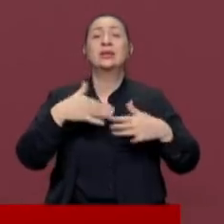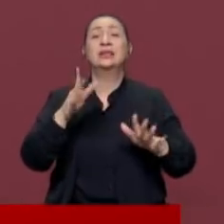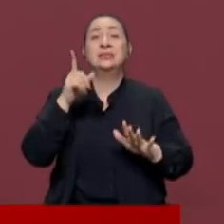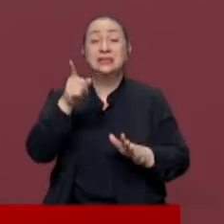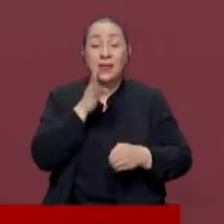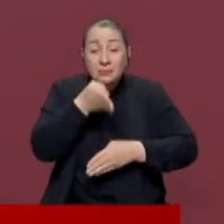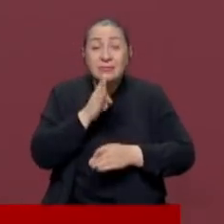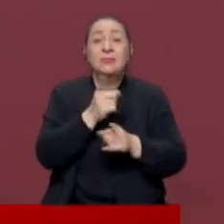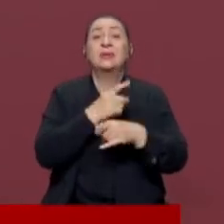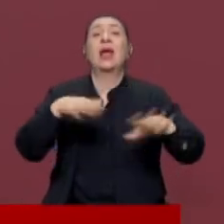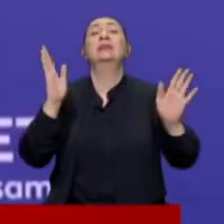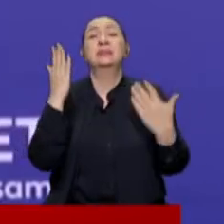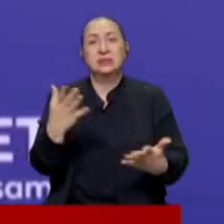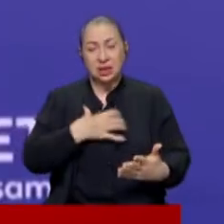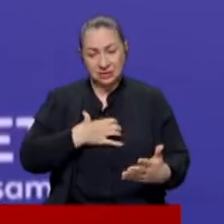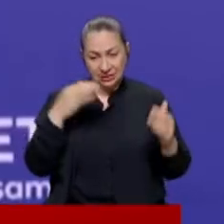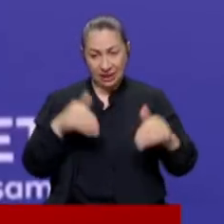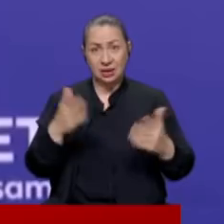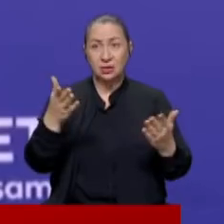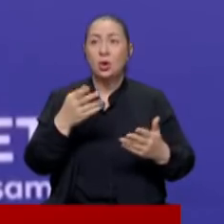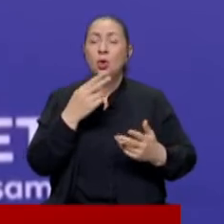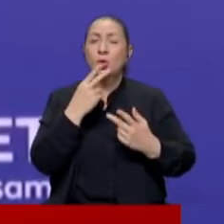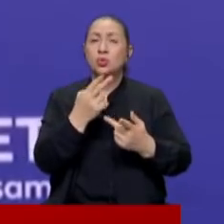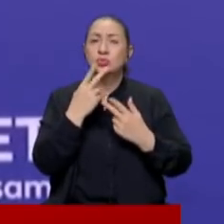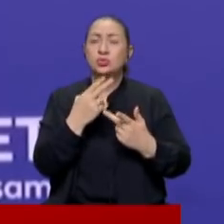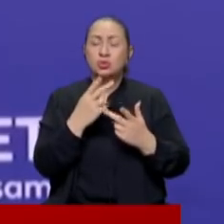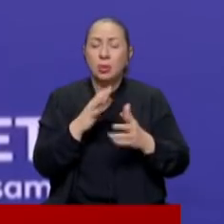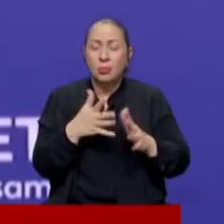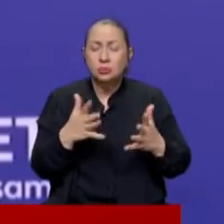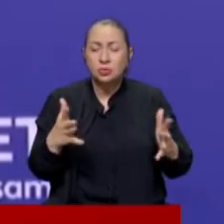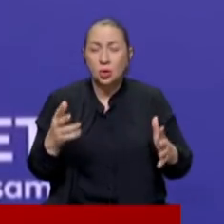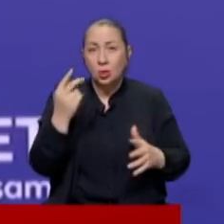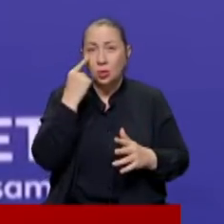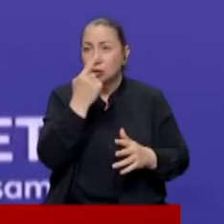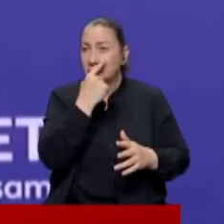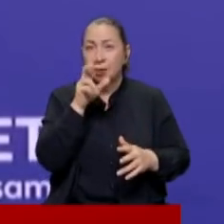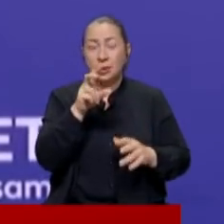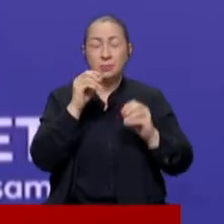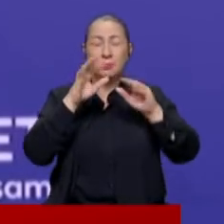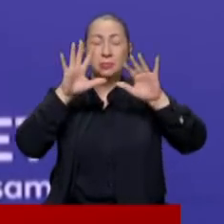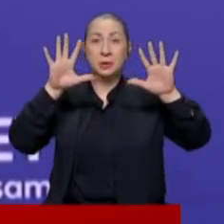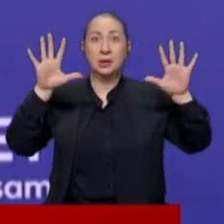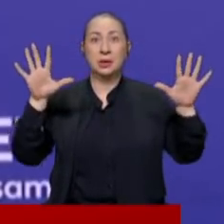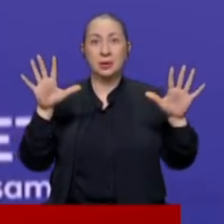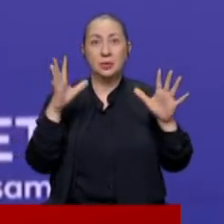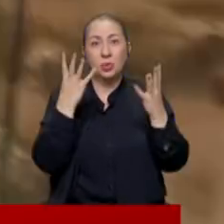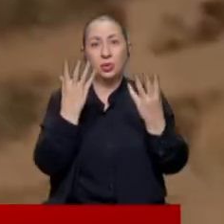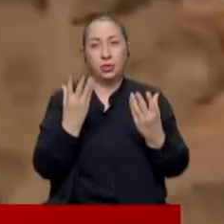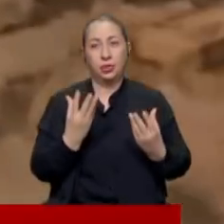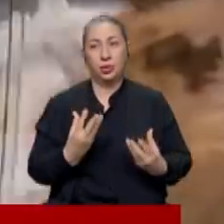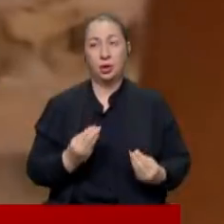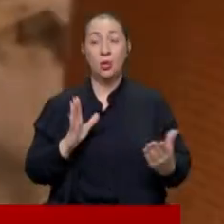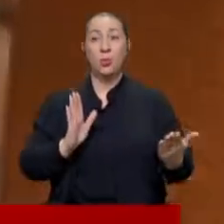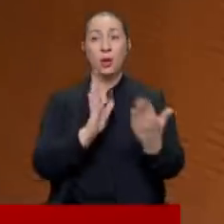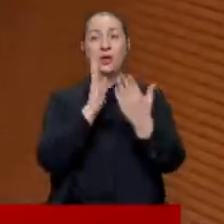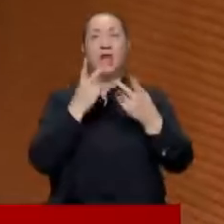meddah değilsiniz. Kendinize gelin ya. Konuştukça dökülüyorlar. Gözlerine bakınca da ışıltılar artık sönüyor.